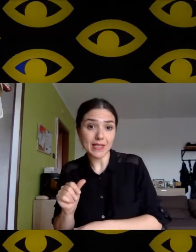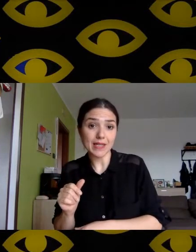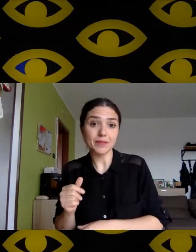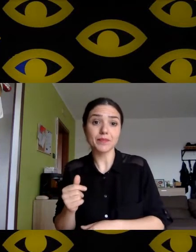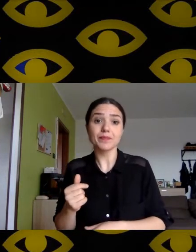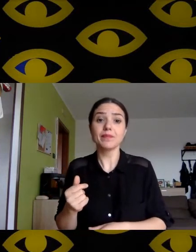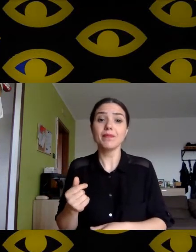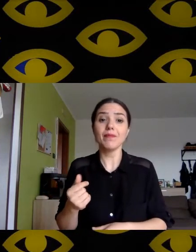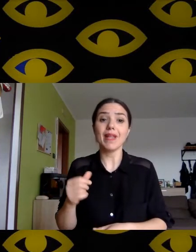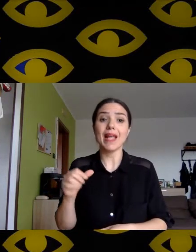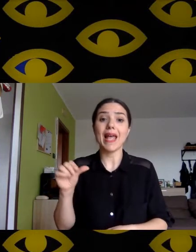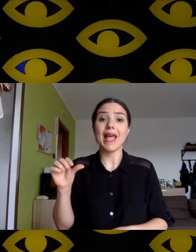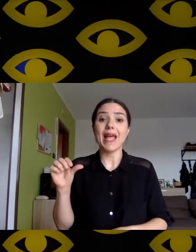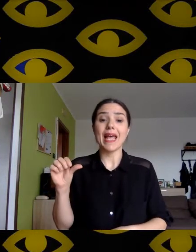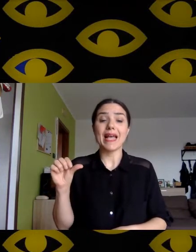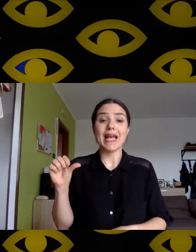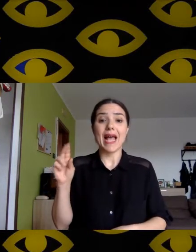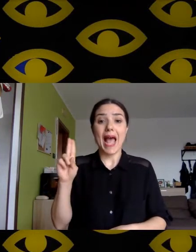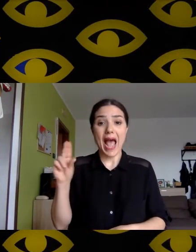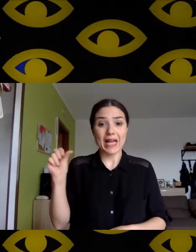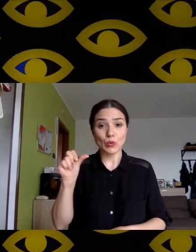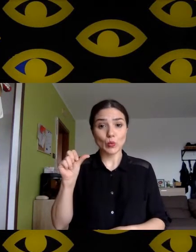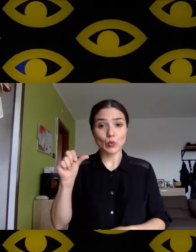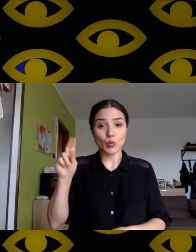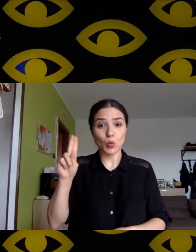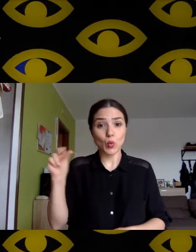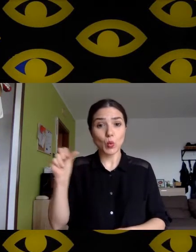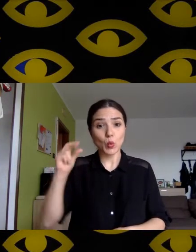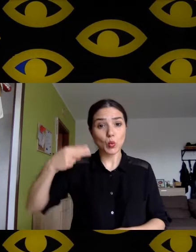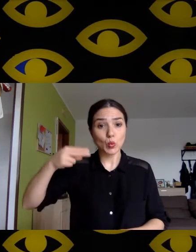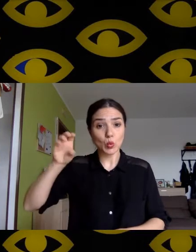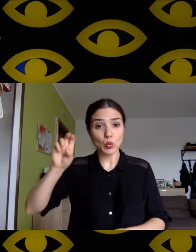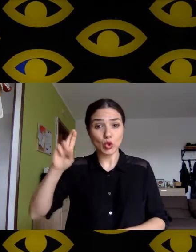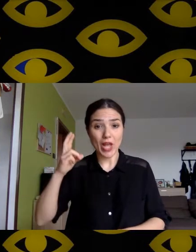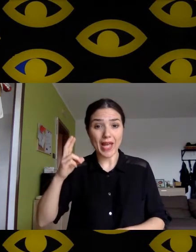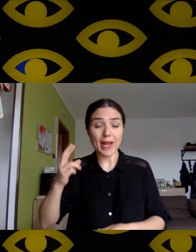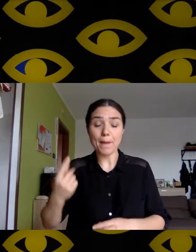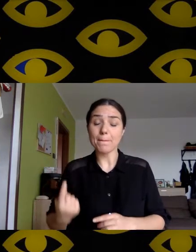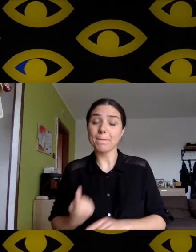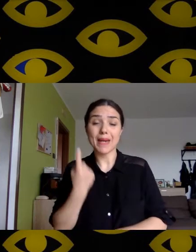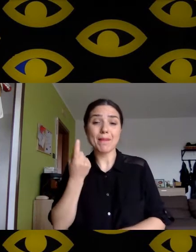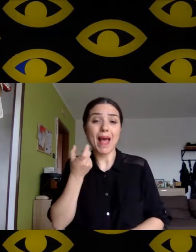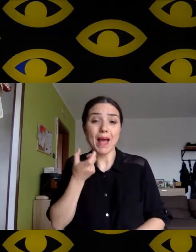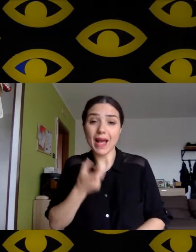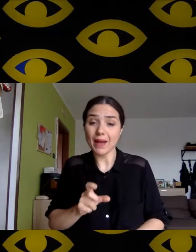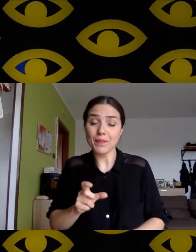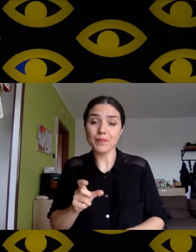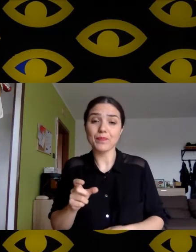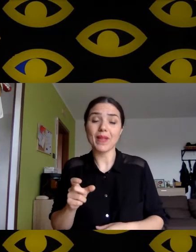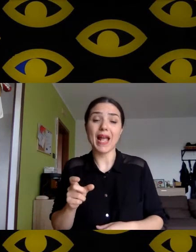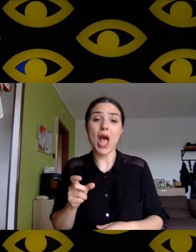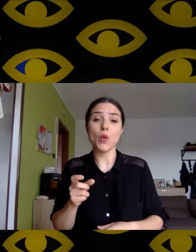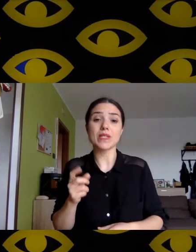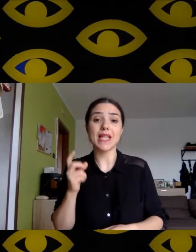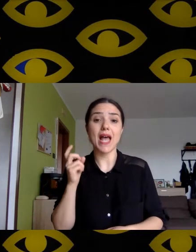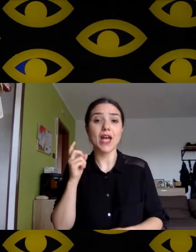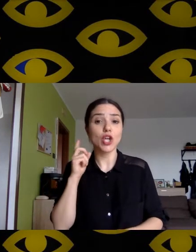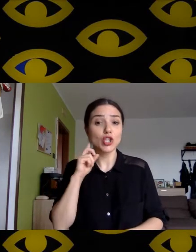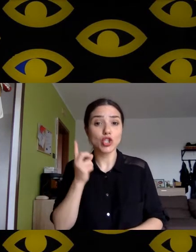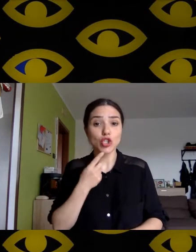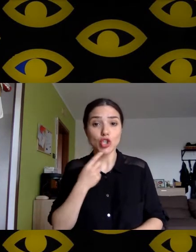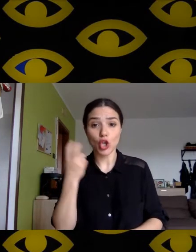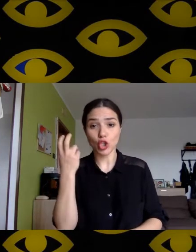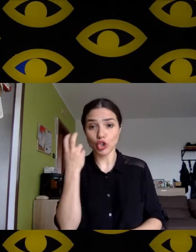la sindrome di Usher è una delle principali cause di sordocecità, e quindi c'è anche chi, oltre ad essere totalmente